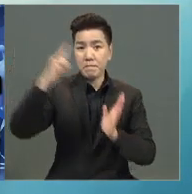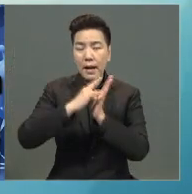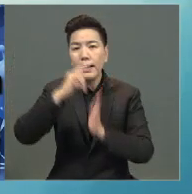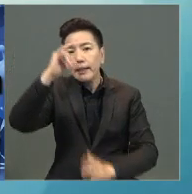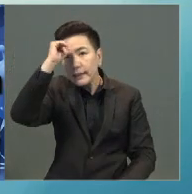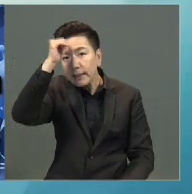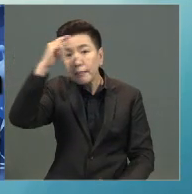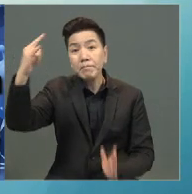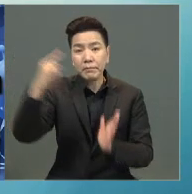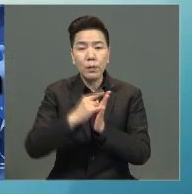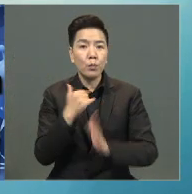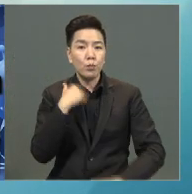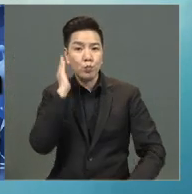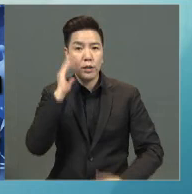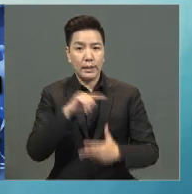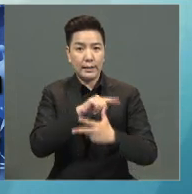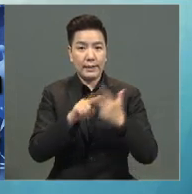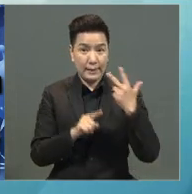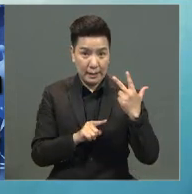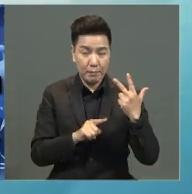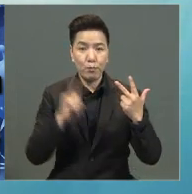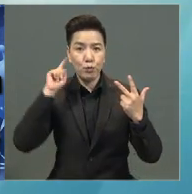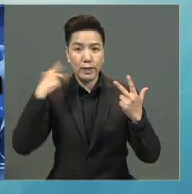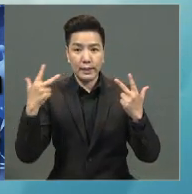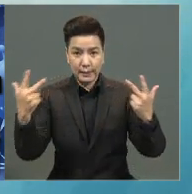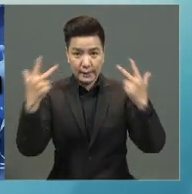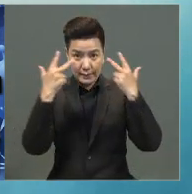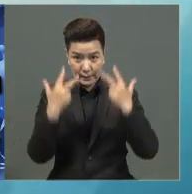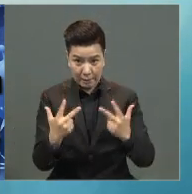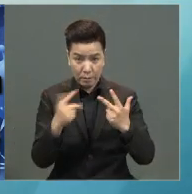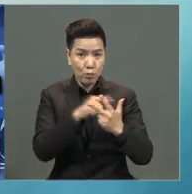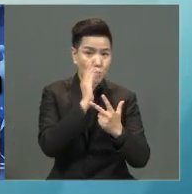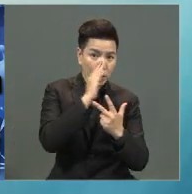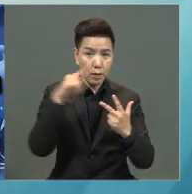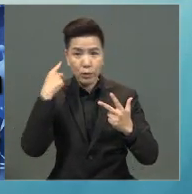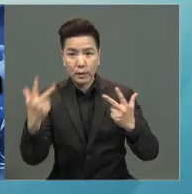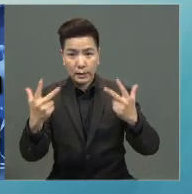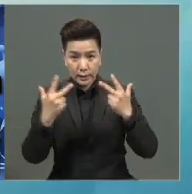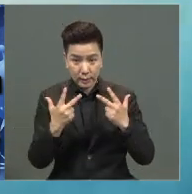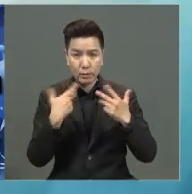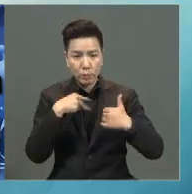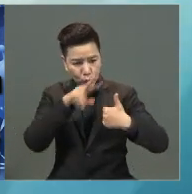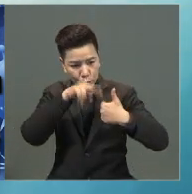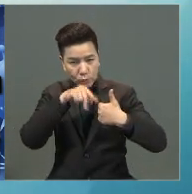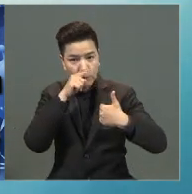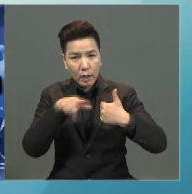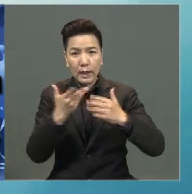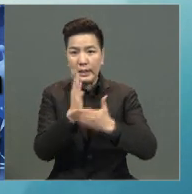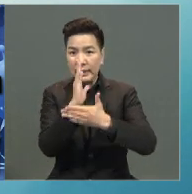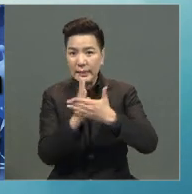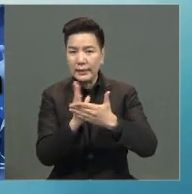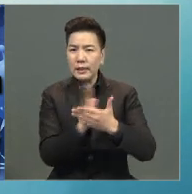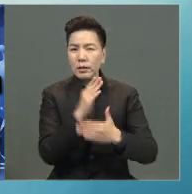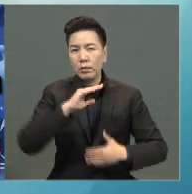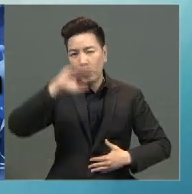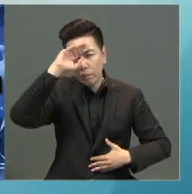เดียก็จะมีผู้ชาย3คนแล้วก็ผู้หญิง3คนแล้วก็ทั้งหมดเข้ามาแล้วก็มีการตรวจก็จะพบว่าครึ่งนึงนี้มีอาการ